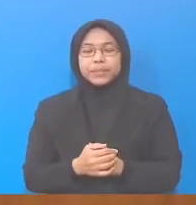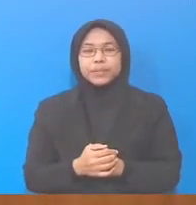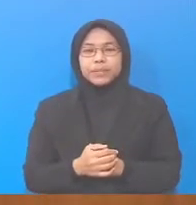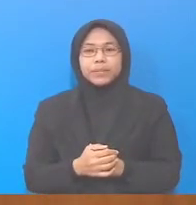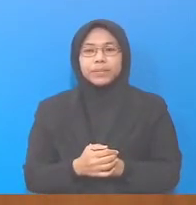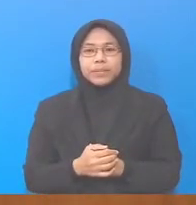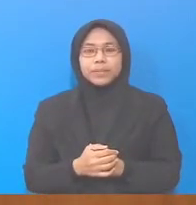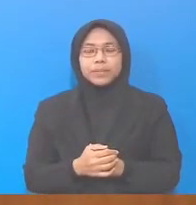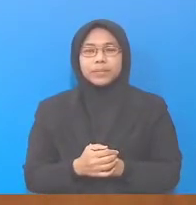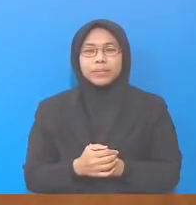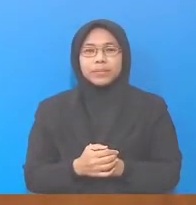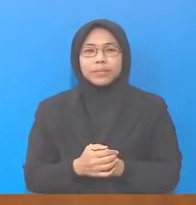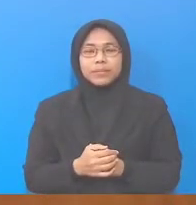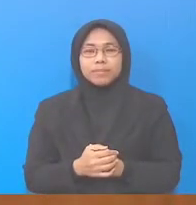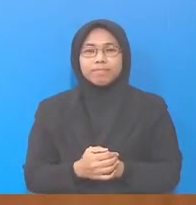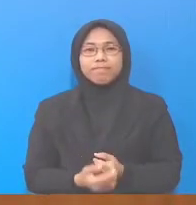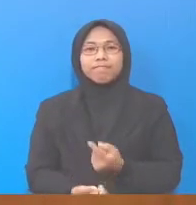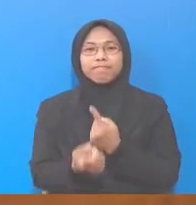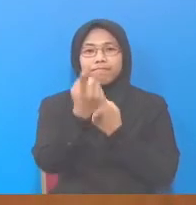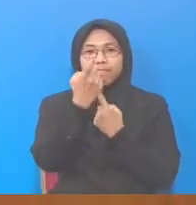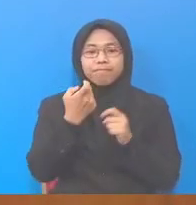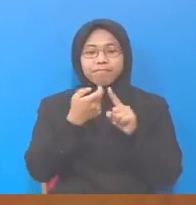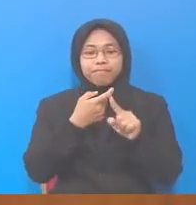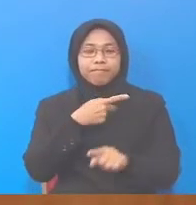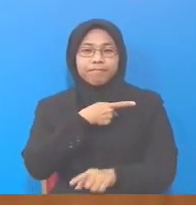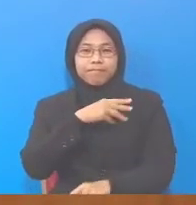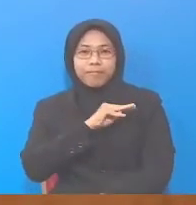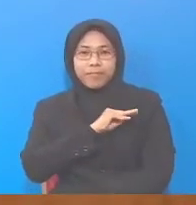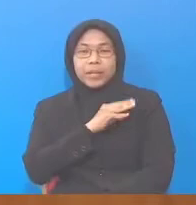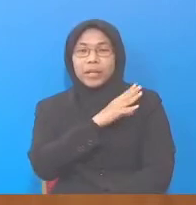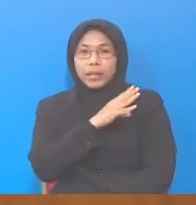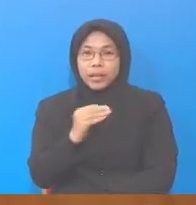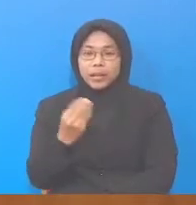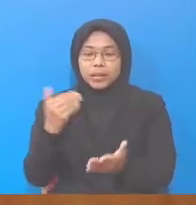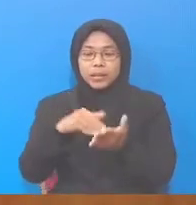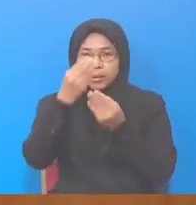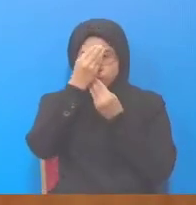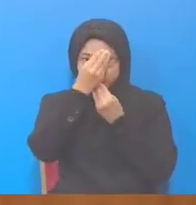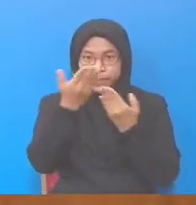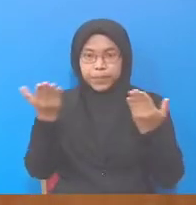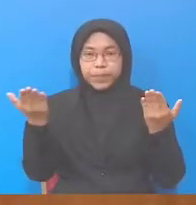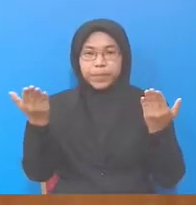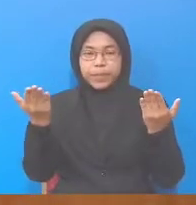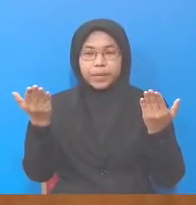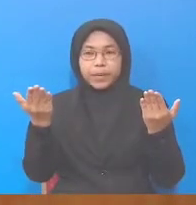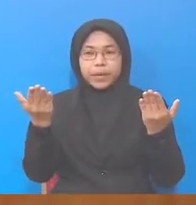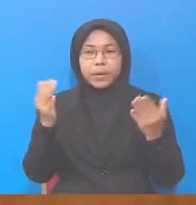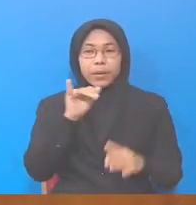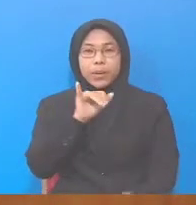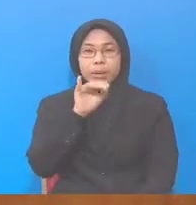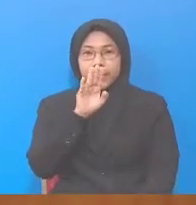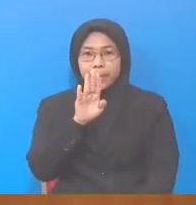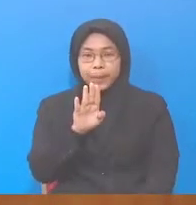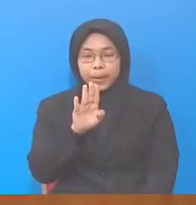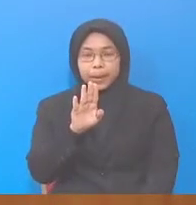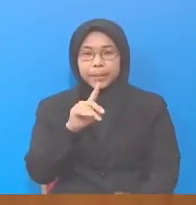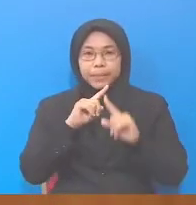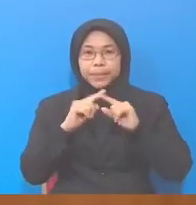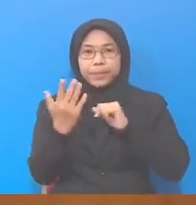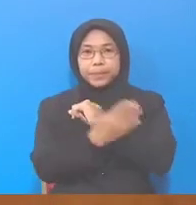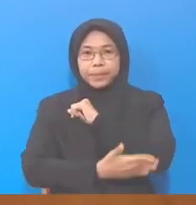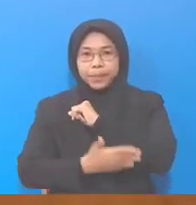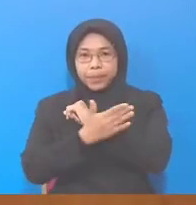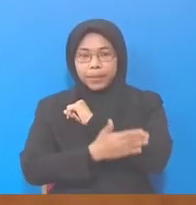yang telah diajukan kepada pihak Kementerian untuk malu Man Ali yang berhormat Dewa